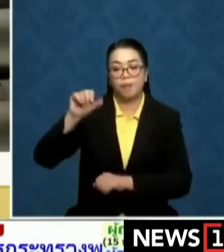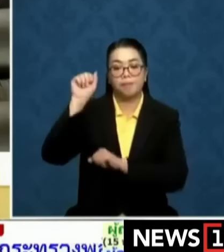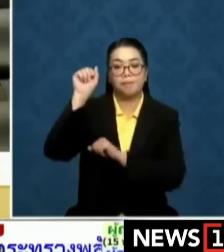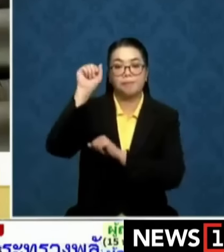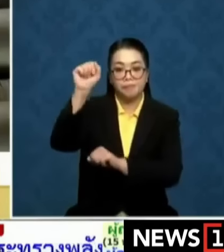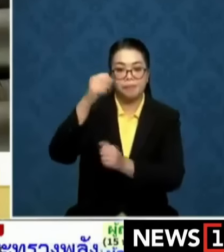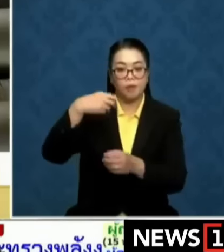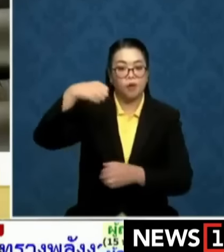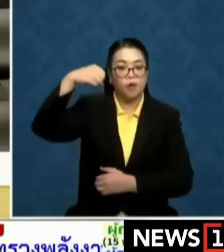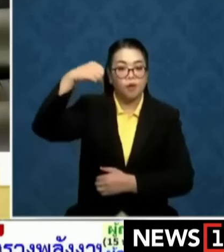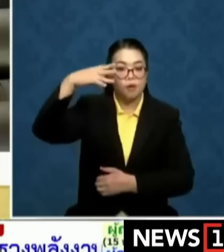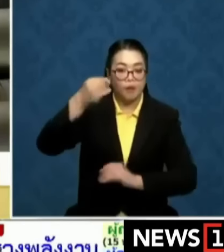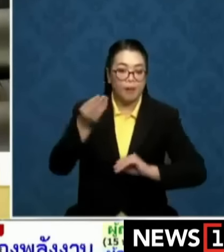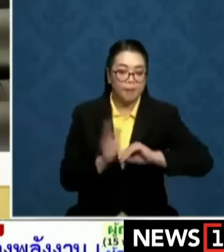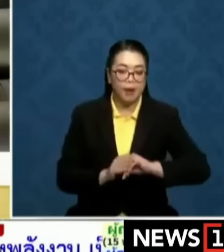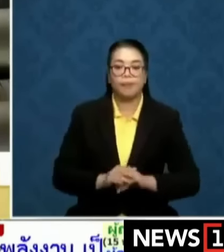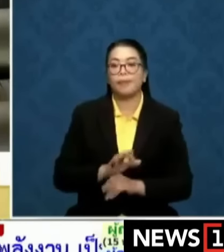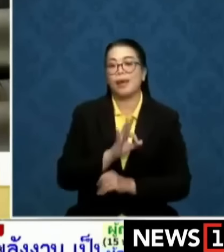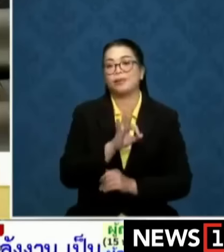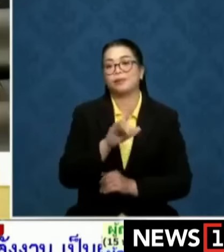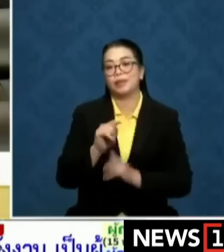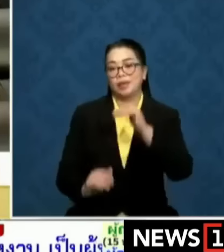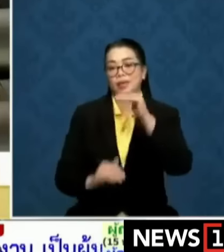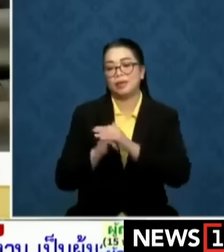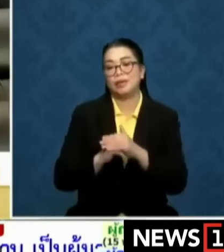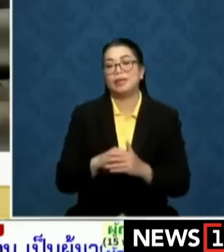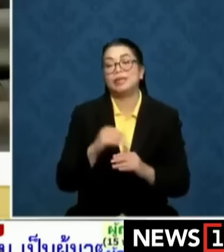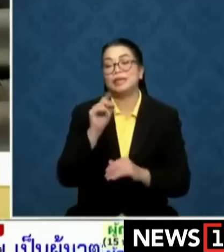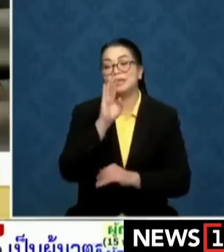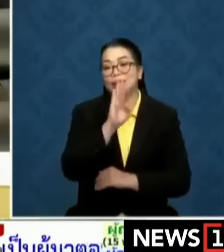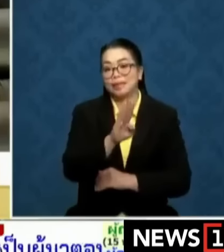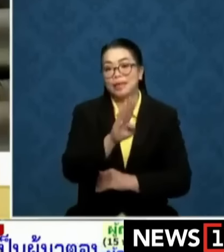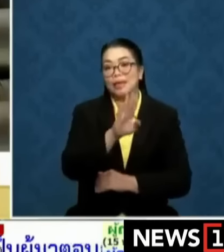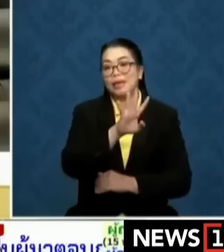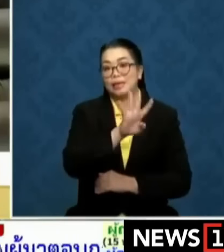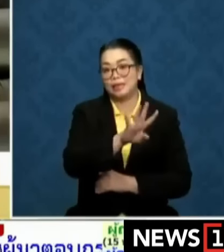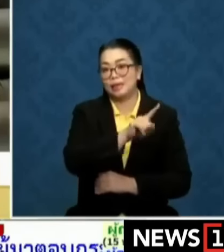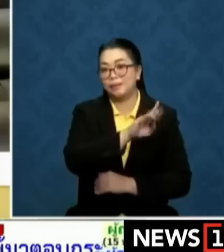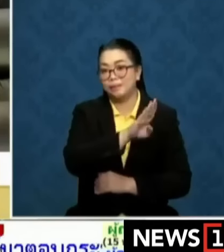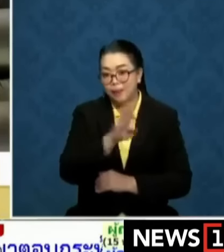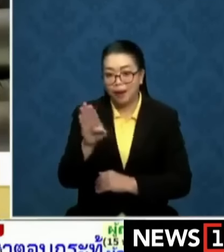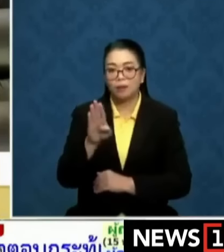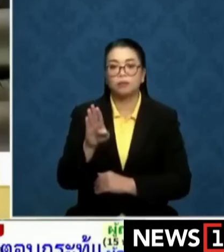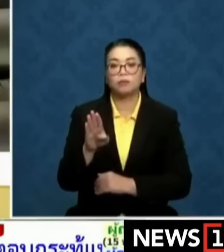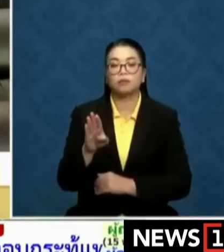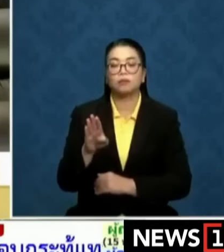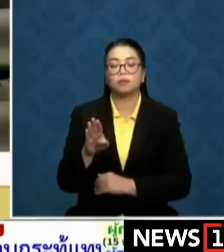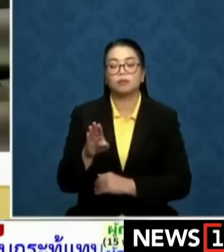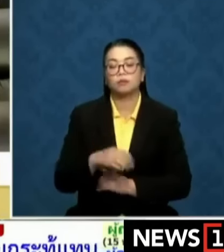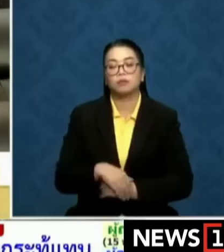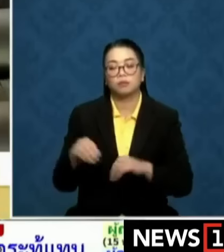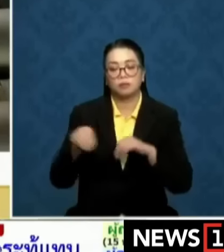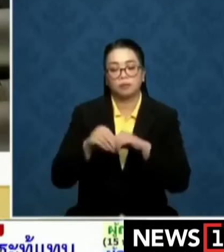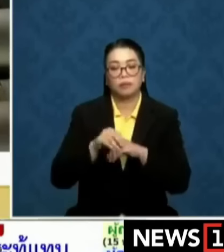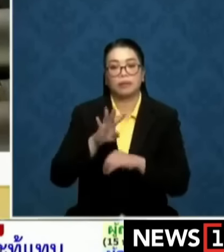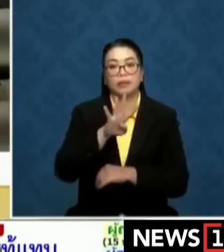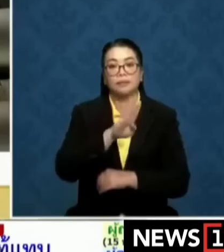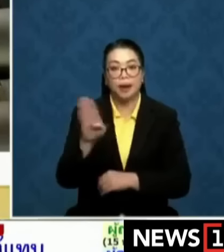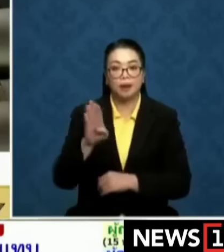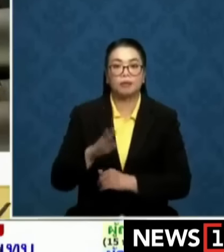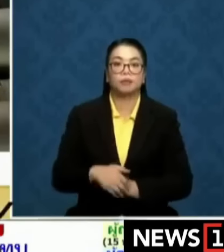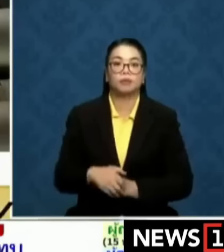นี้ก็ใกล้เคียงกับกองทุนน้ำมันคือแสนกว่าล้านรัฐบาลยังไม่มีการชำระหนี้ตรึงค่าไฟอยู่เหมือนเดิมหากในอนาคตอันใกล้ยังใช้กล